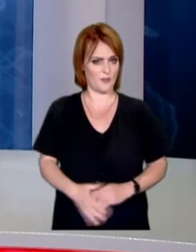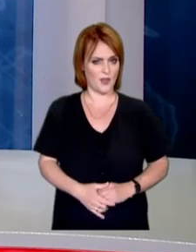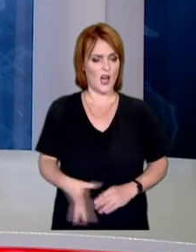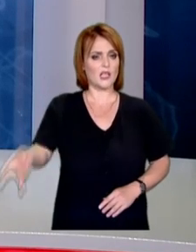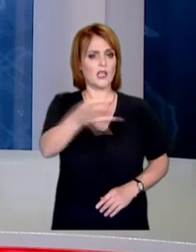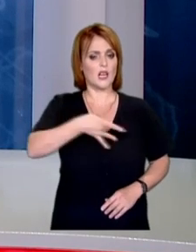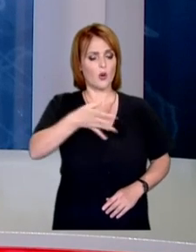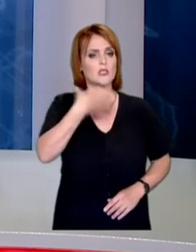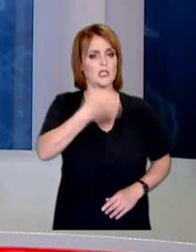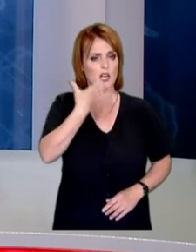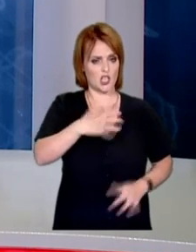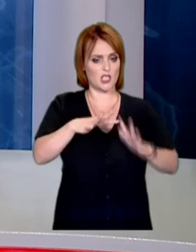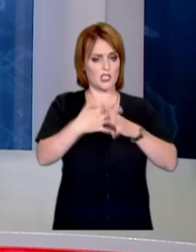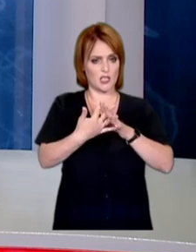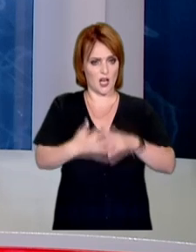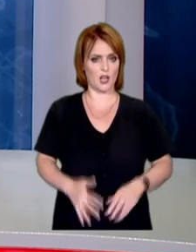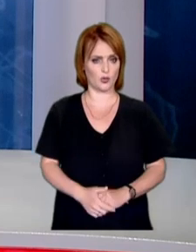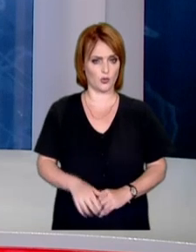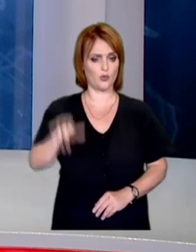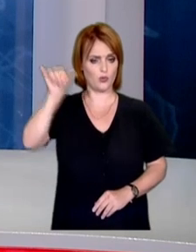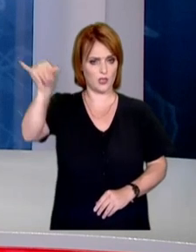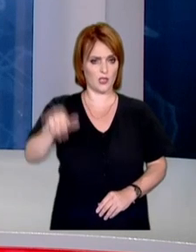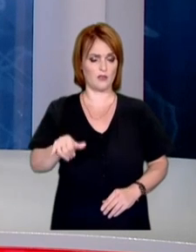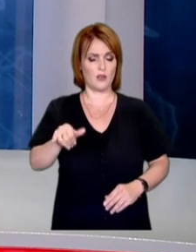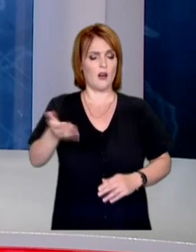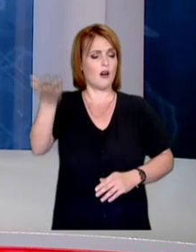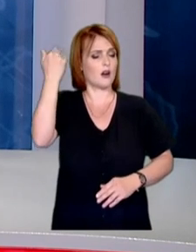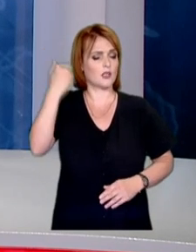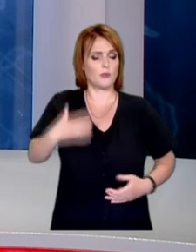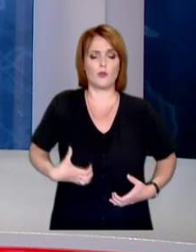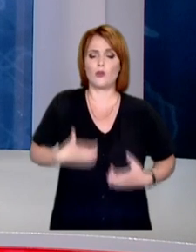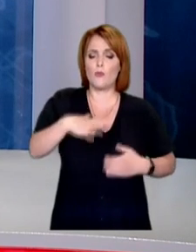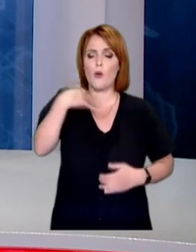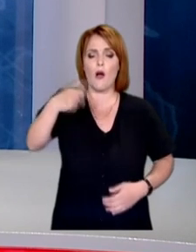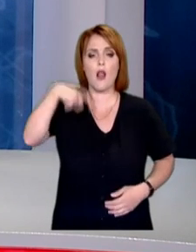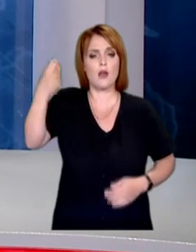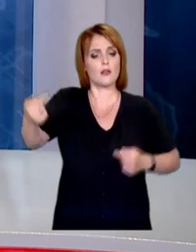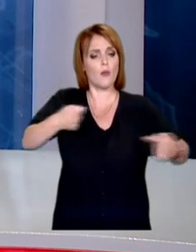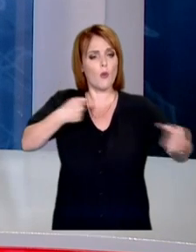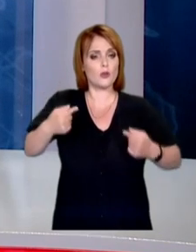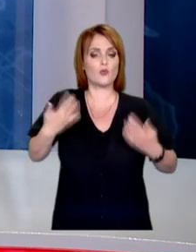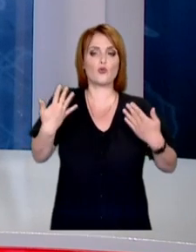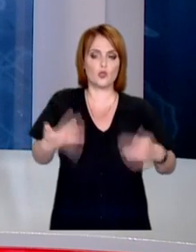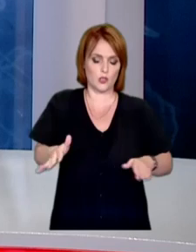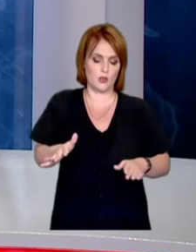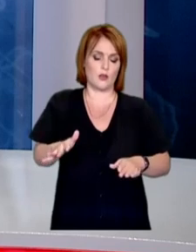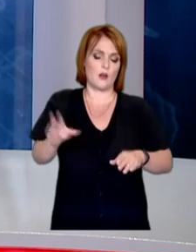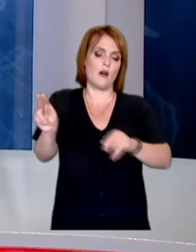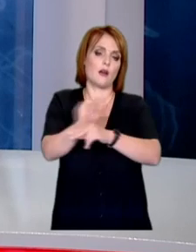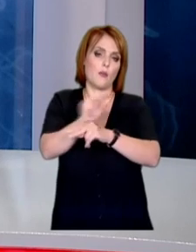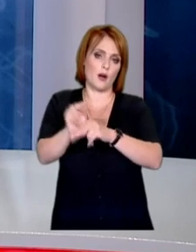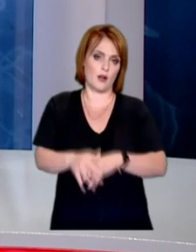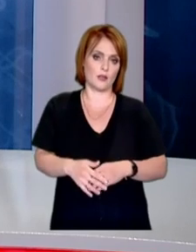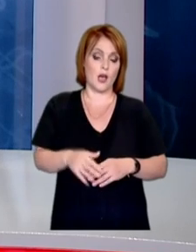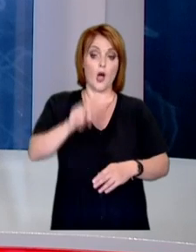Strășeni, și asta deoarece strada Băcioi din localitatea aflată într-o stare deplorabilă 10 de ani a fost reparată. Acum un an,